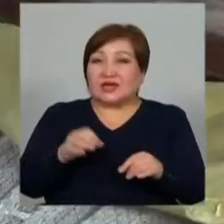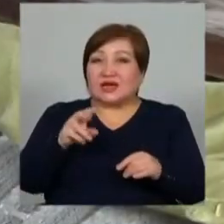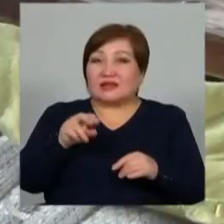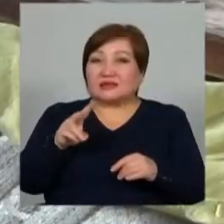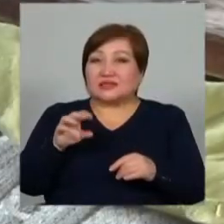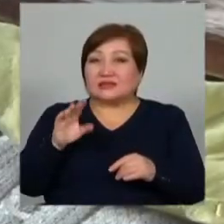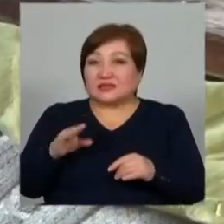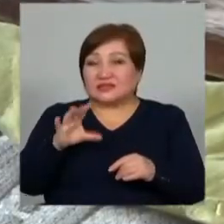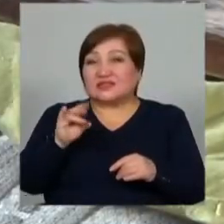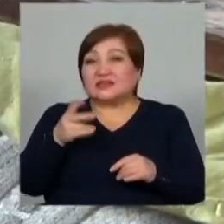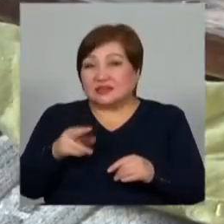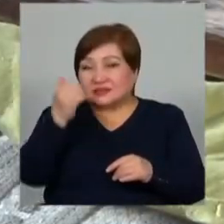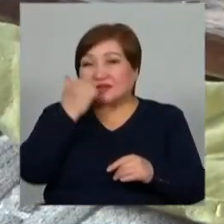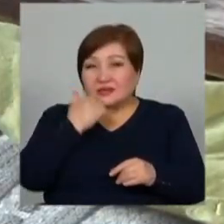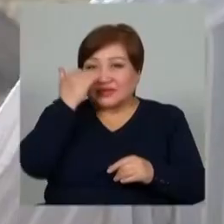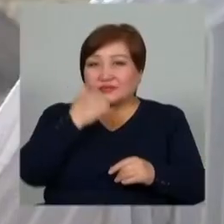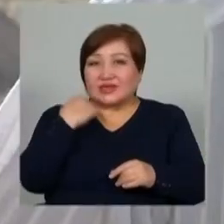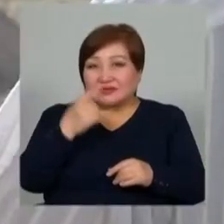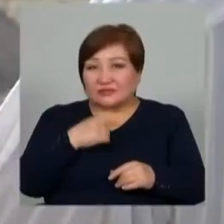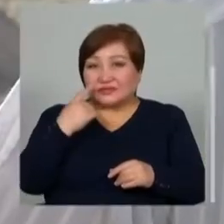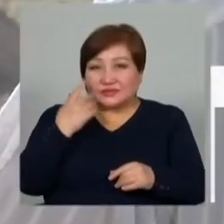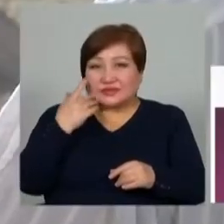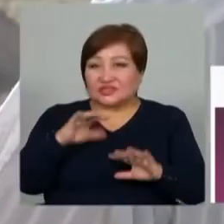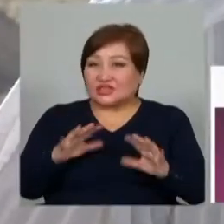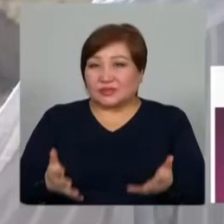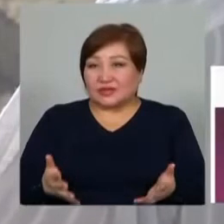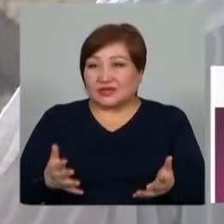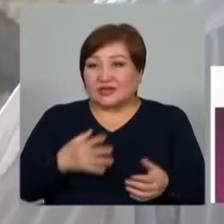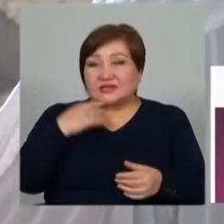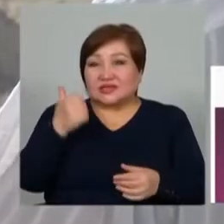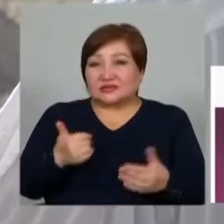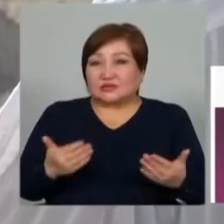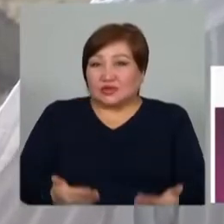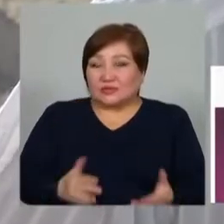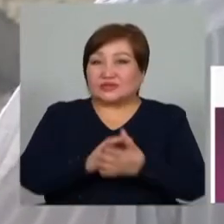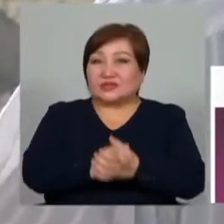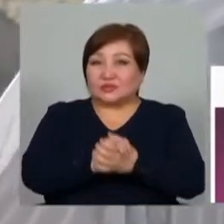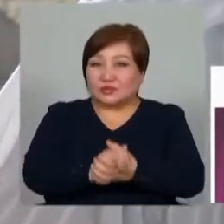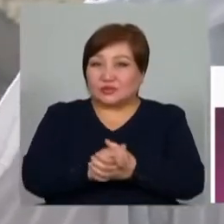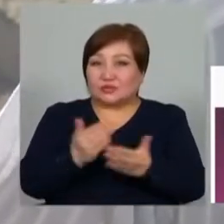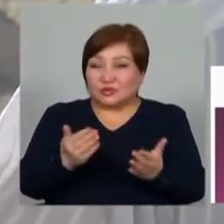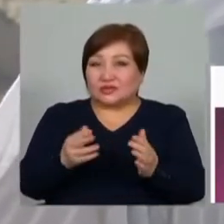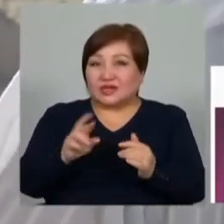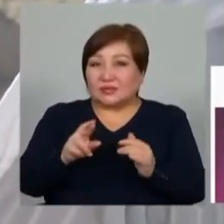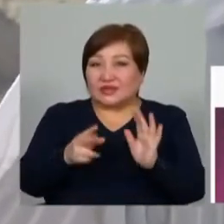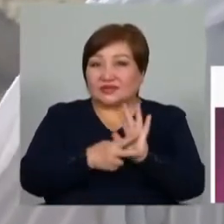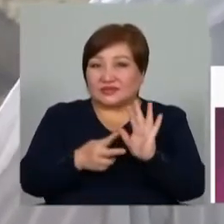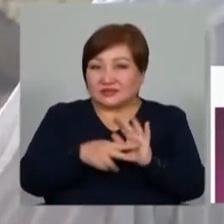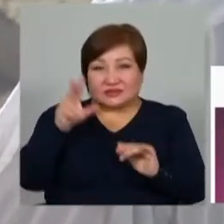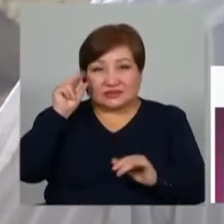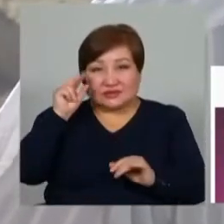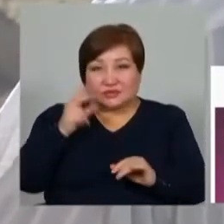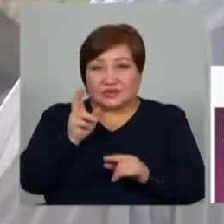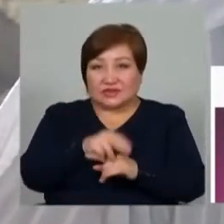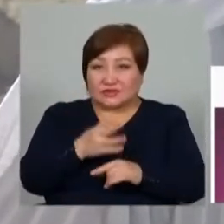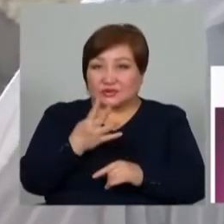Сәниямға рахмет айтудан шаршамаймын дейді. Жақсы тұрамыз, тату тәттіміз. Бүгін ақпанның 8 екен ғой. Мұнда келгеніме топтура